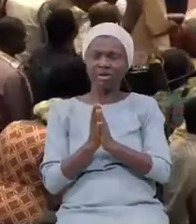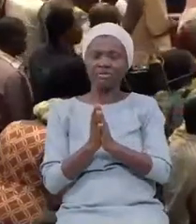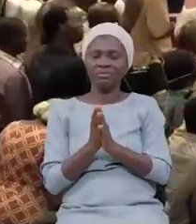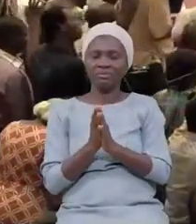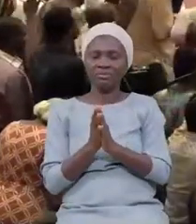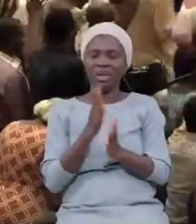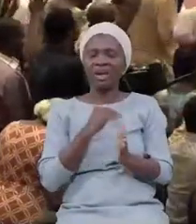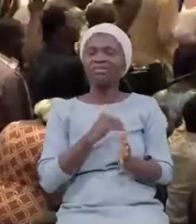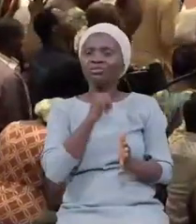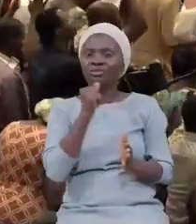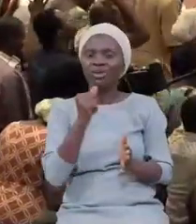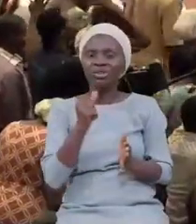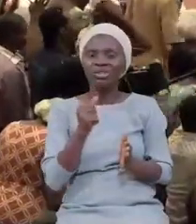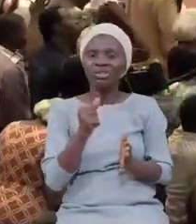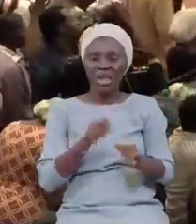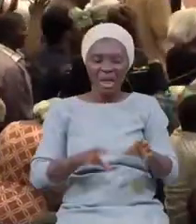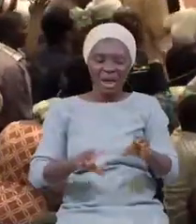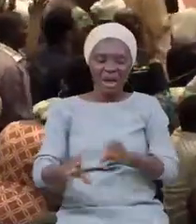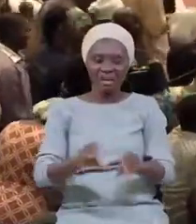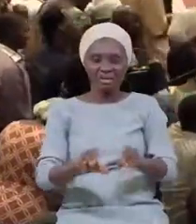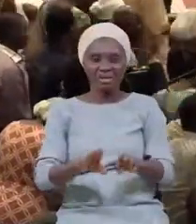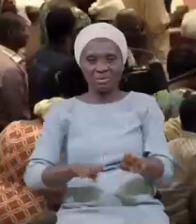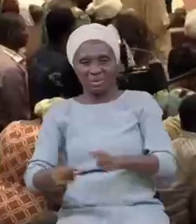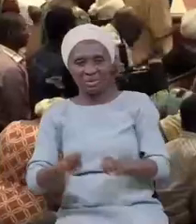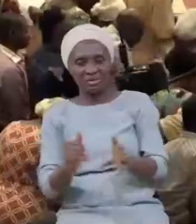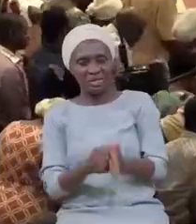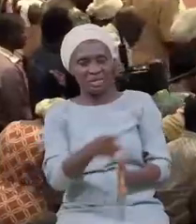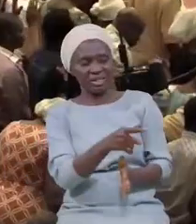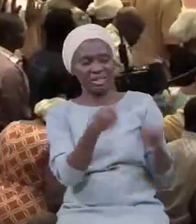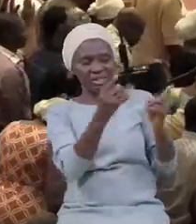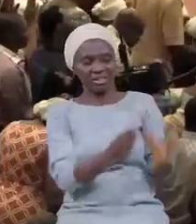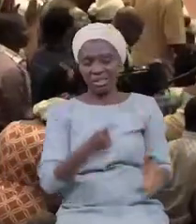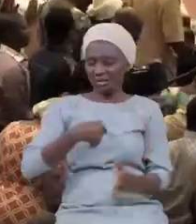et qu'il n'agit pas que qu'ils sont pécheurs, moi, je suis saint.